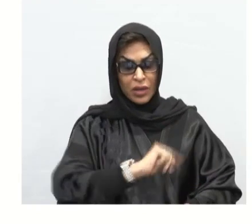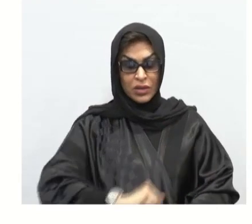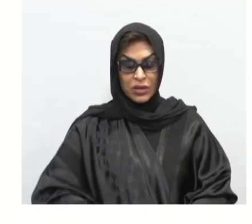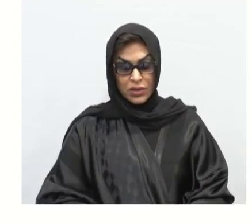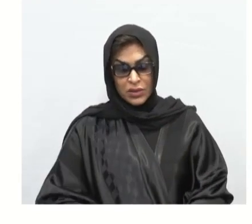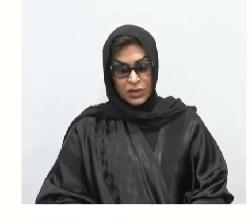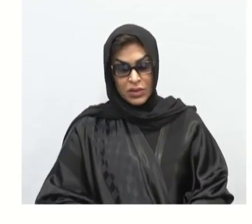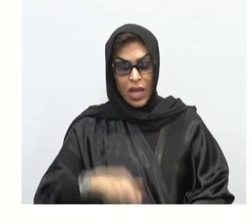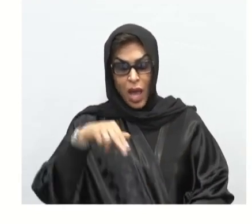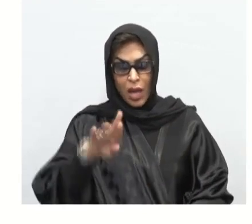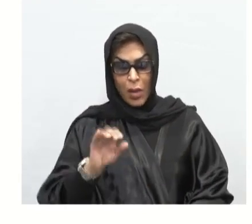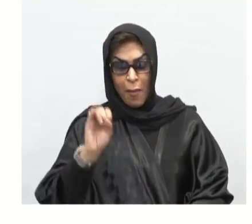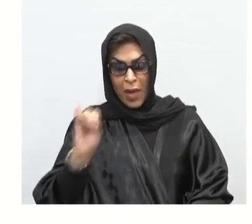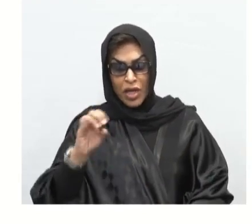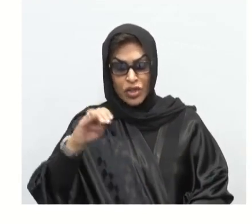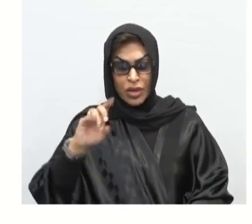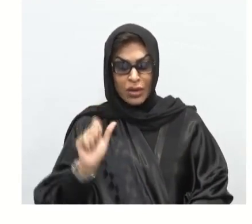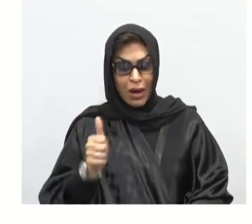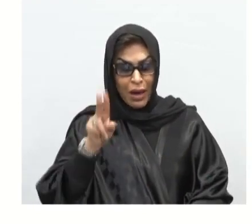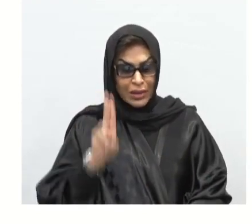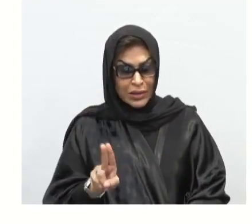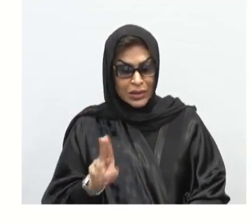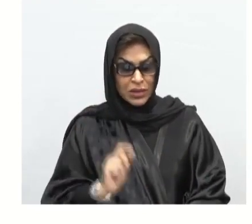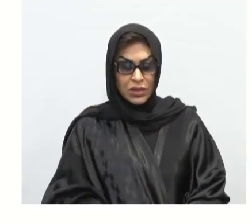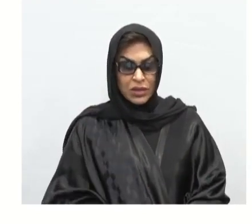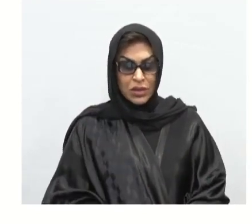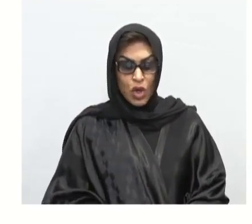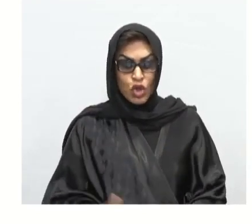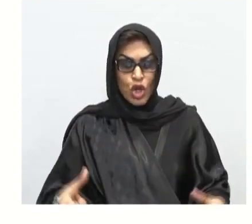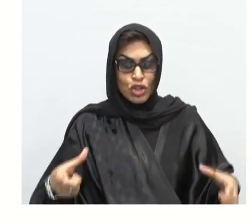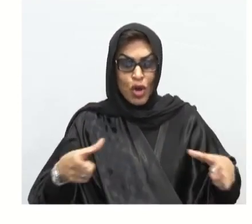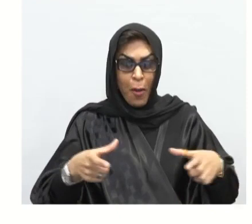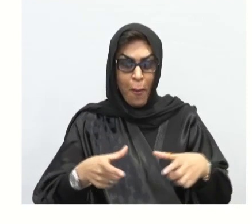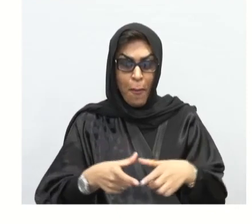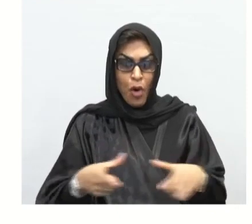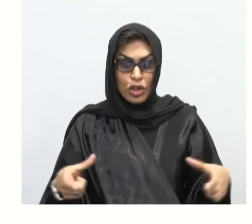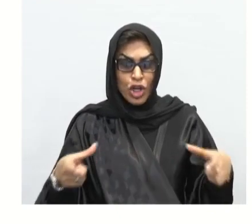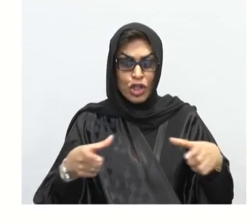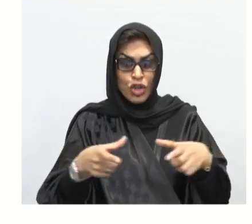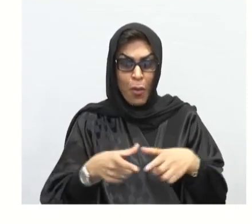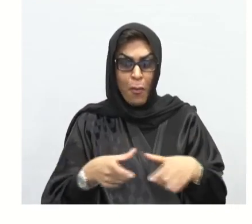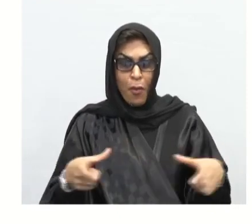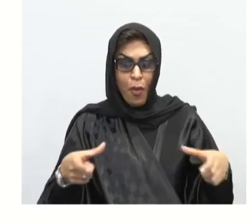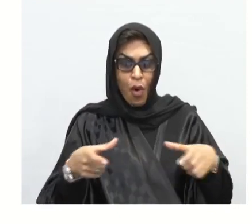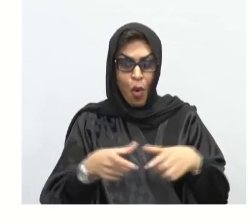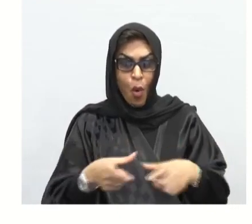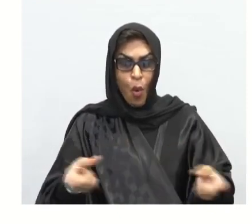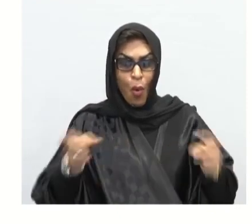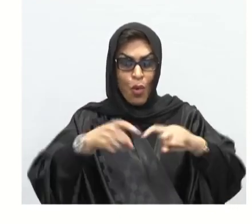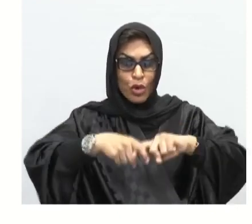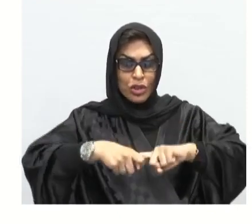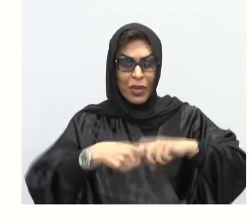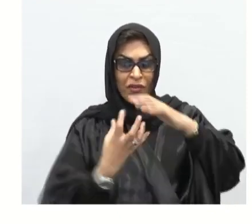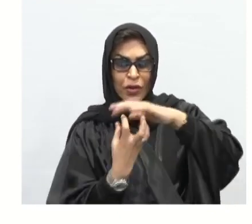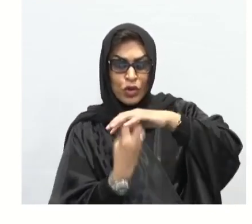طالب وطالبه تعرفنا على المجرات وهي عباره عن تجمع من النجوم كما ذكرنا قبل قليل والذي ترتبط بفعل